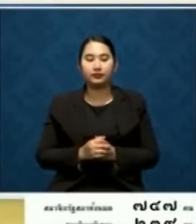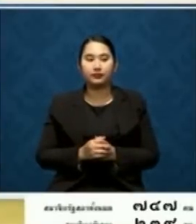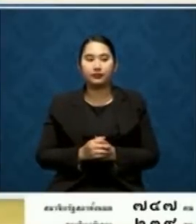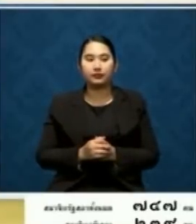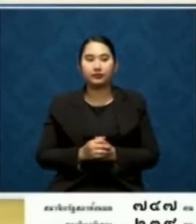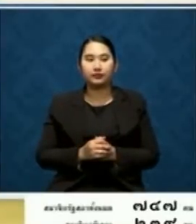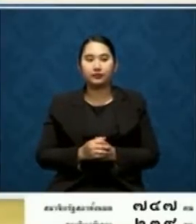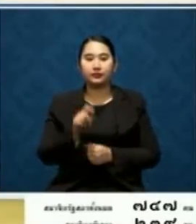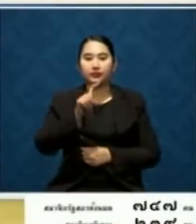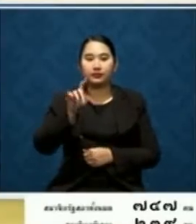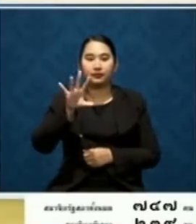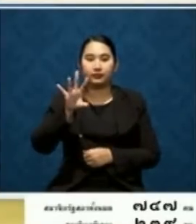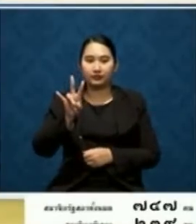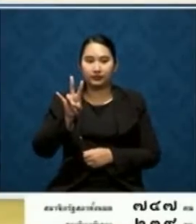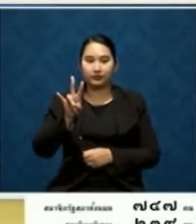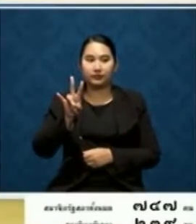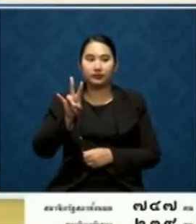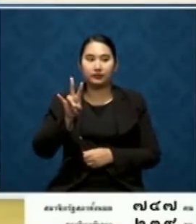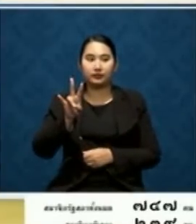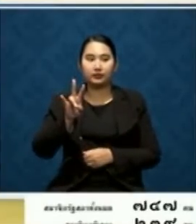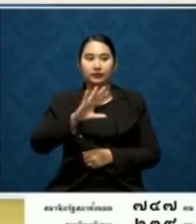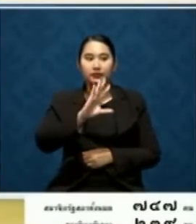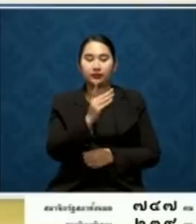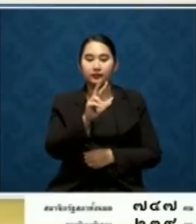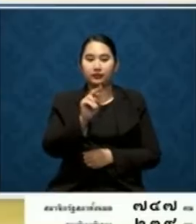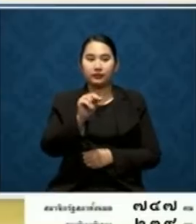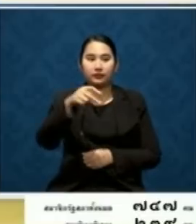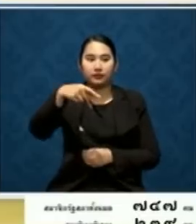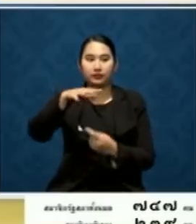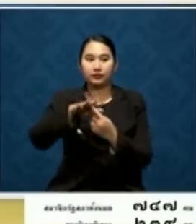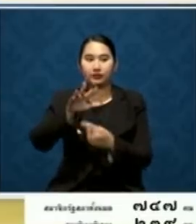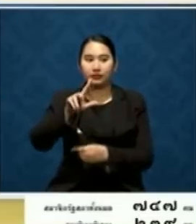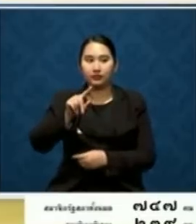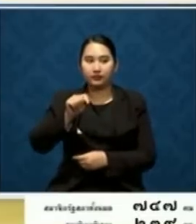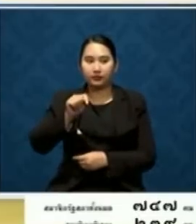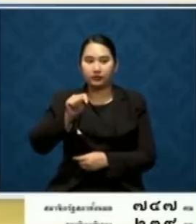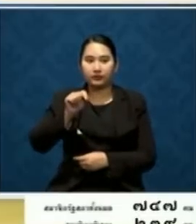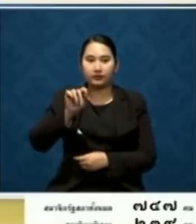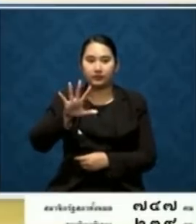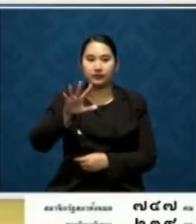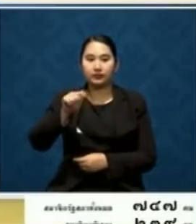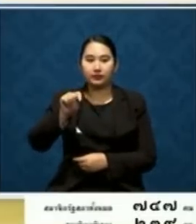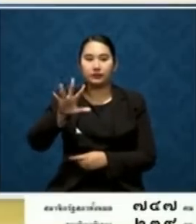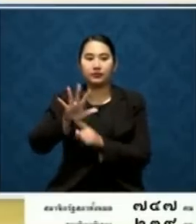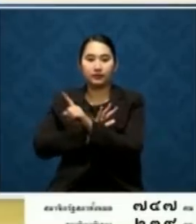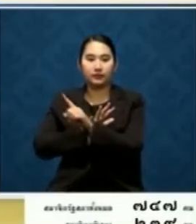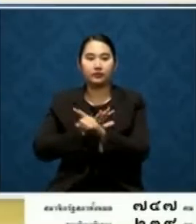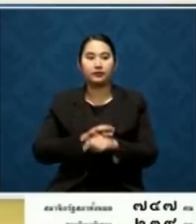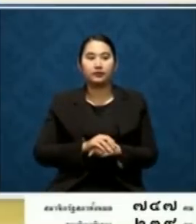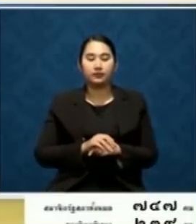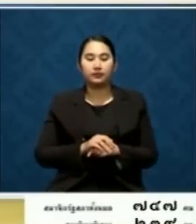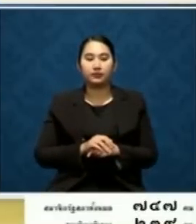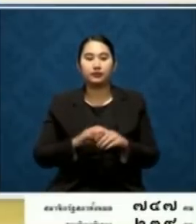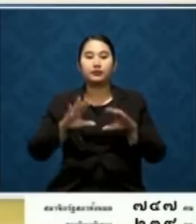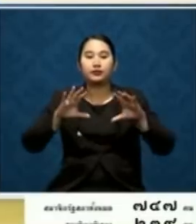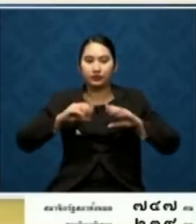ผมก็มีรู้จักส่วนตัวนะครับแล้วก็พอรู้ว่าสายไหนพอรู้ว่าเห็นชอบสัก5คนเนี่ยผมรู้แล้วว่าโอเคสัญญาณ